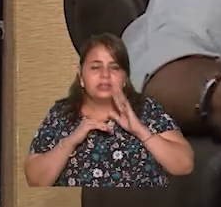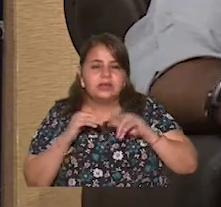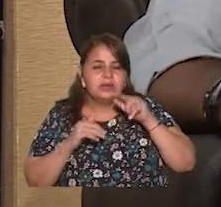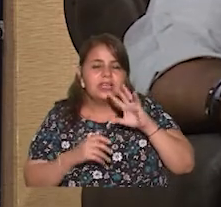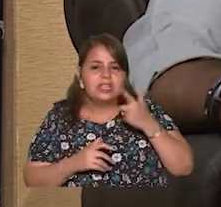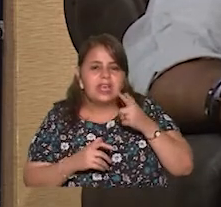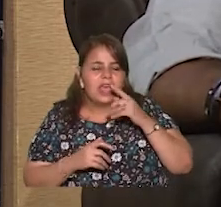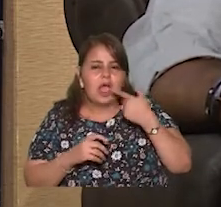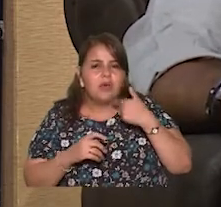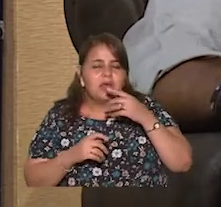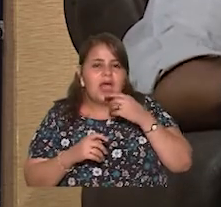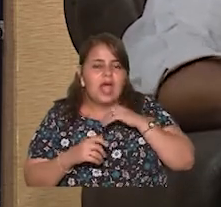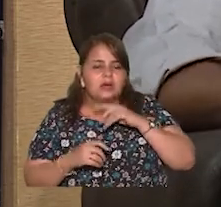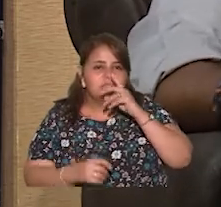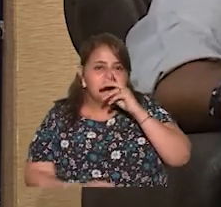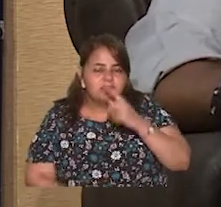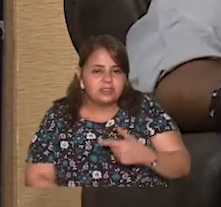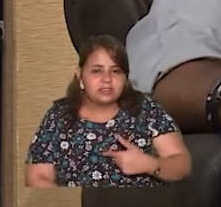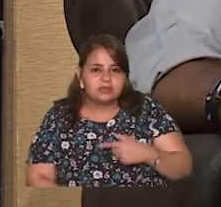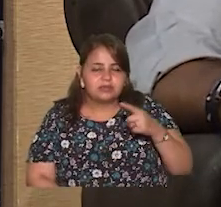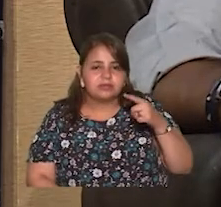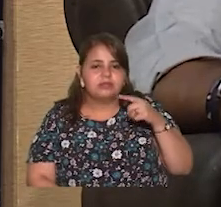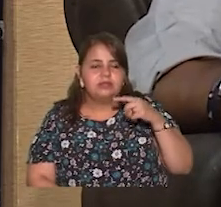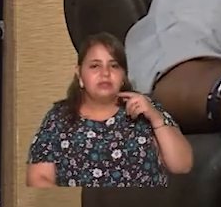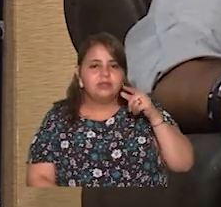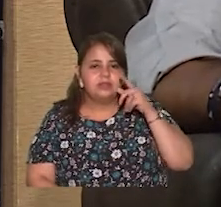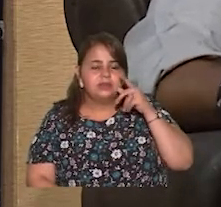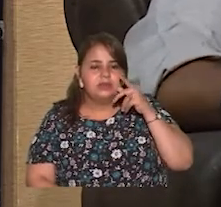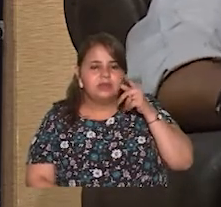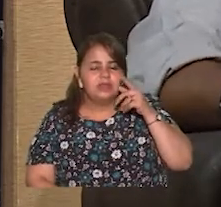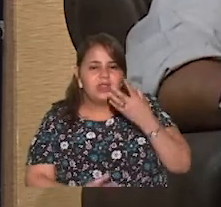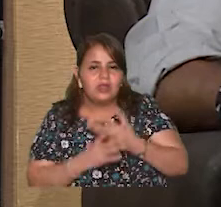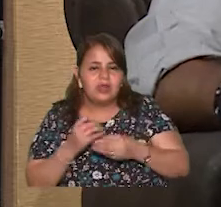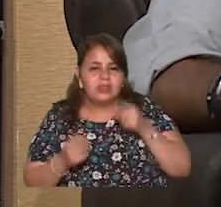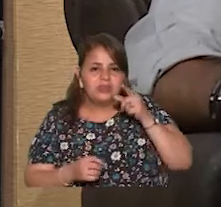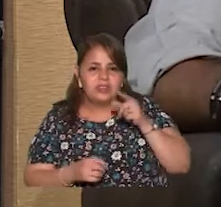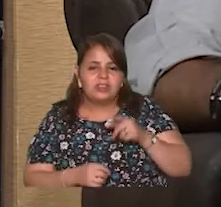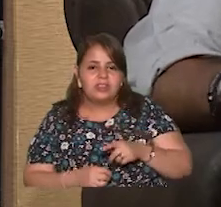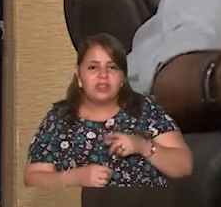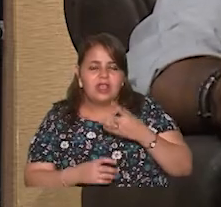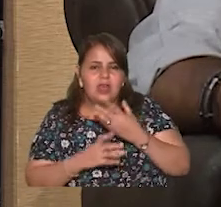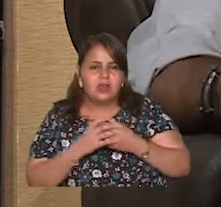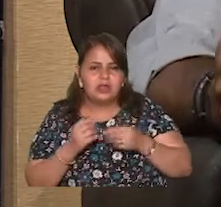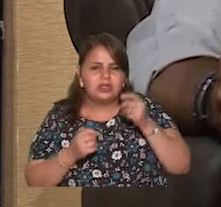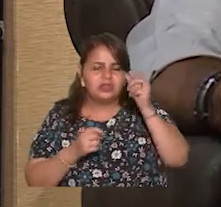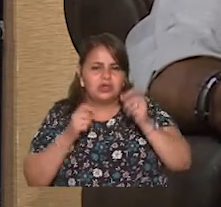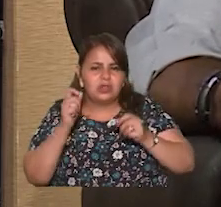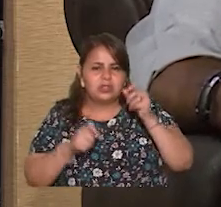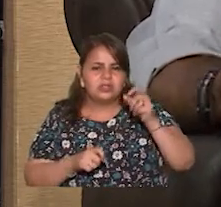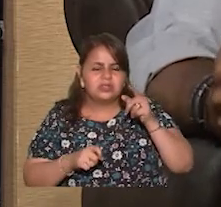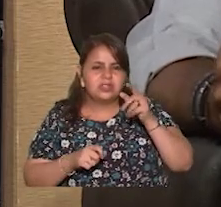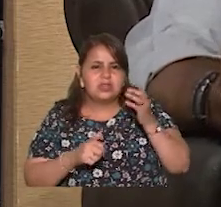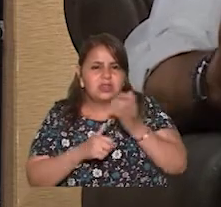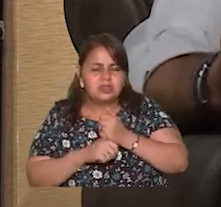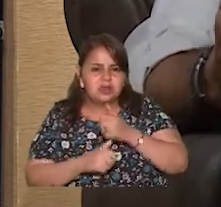دي، لأن أفتكر الولاد في معظم الأوقات لما بيبقوا ولاد أشخاص أزواج